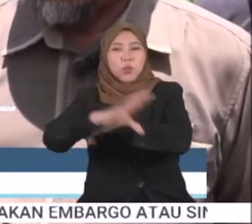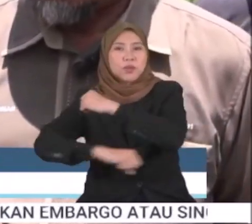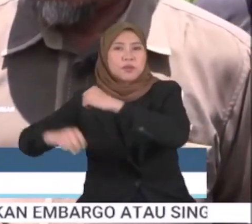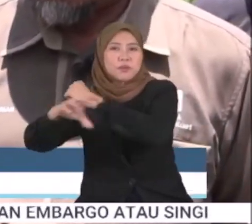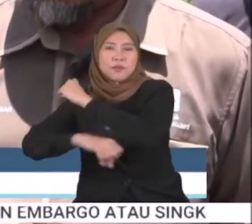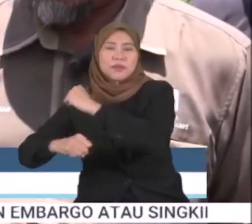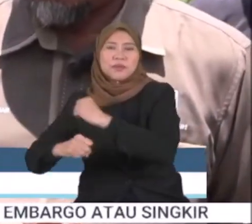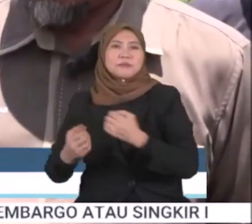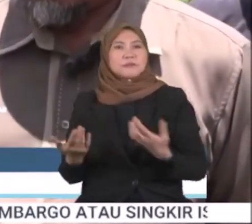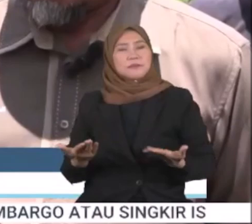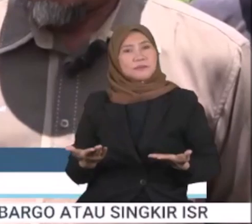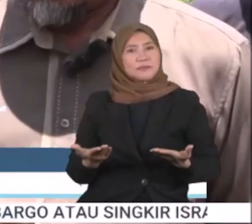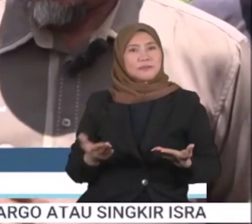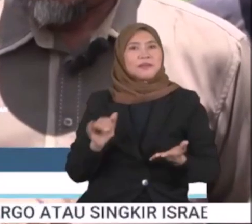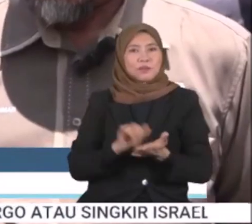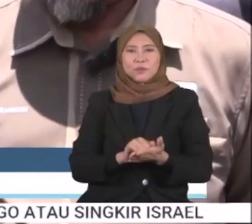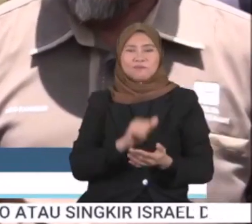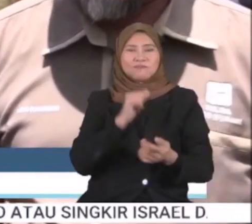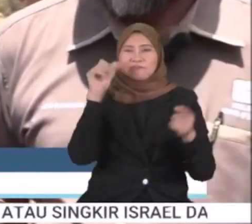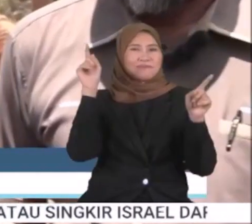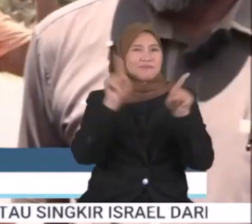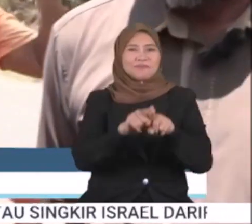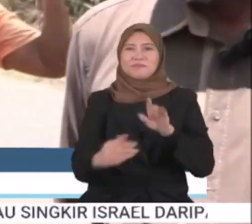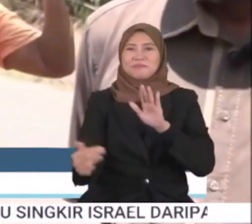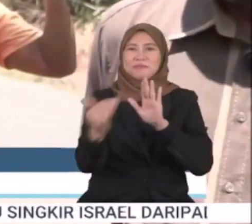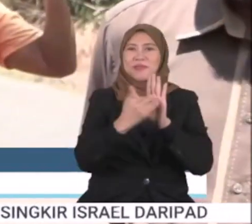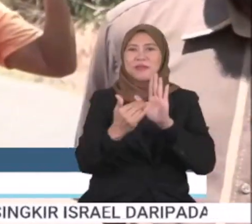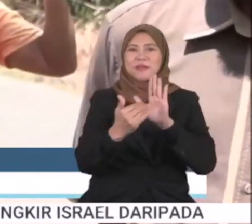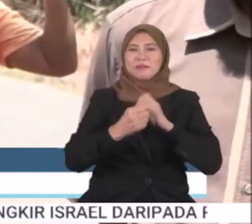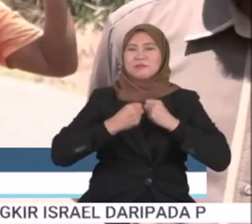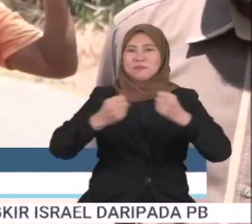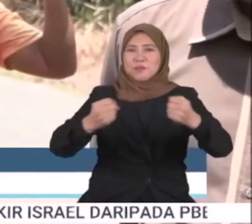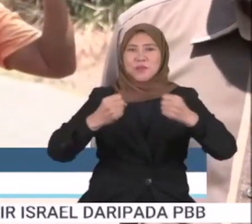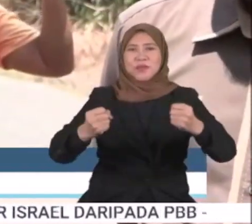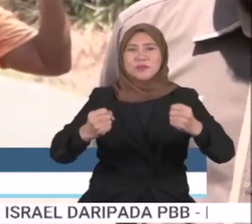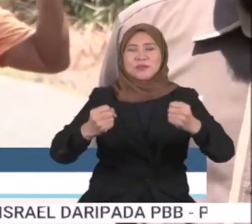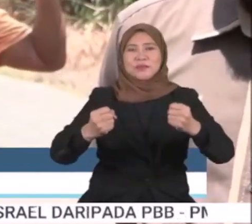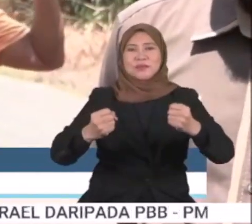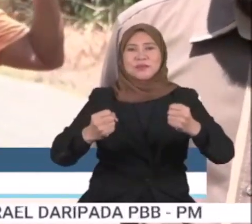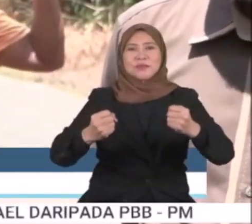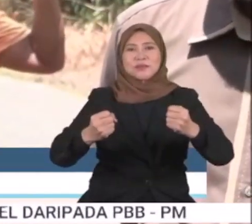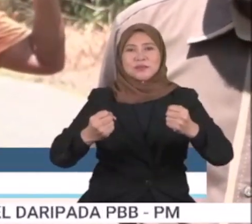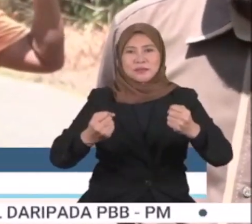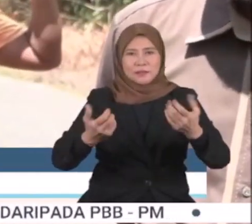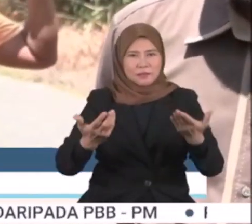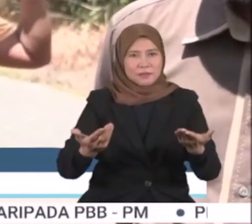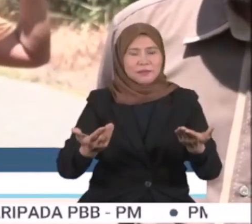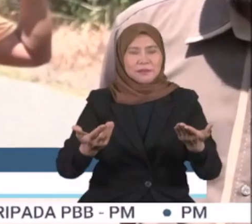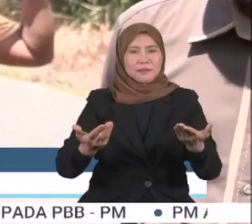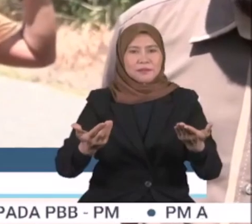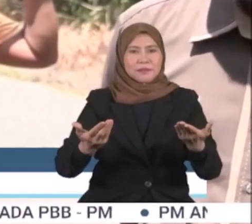katirkan sebab itu kita tak berapaersetuju dan kita protes mengadakan timbangat